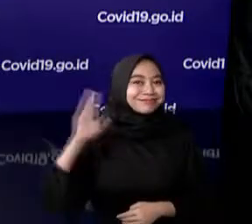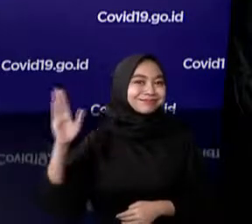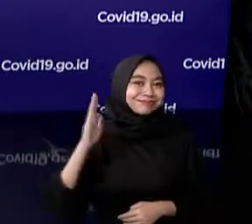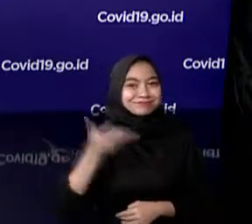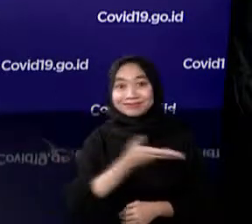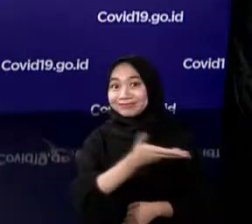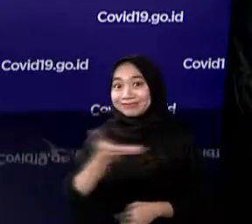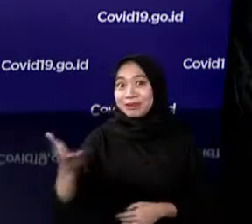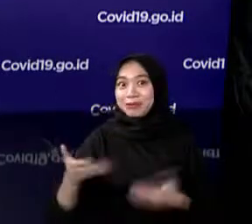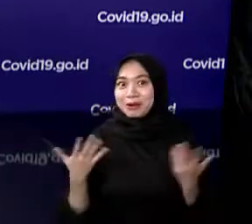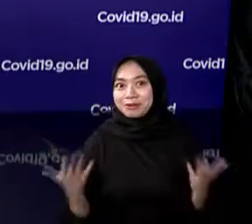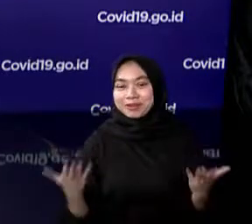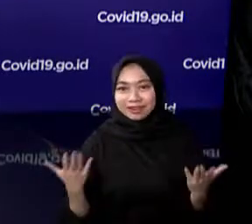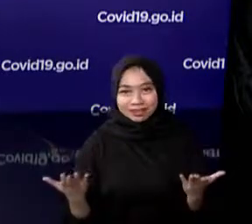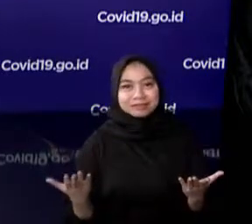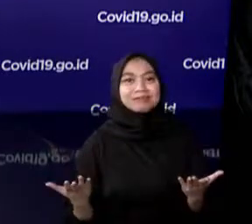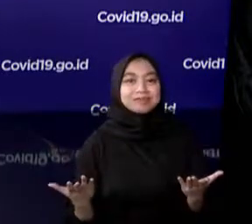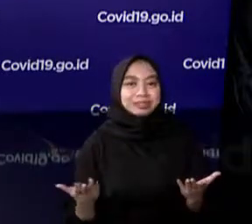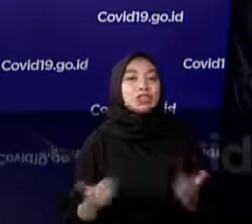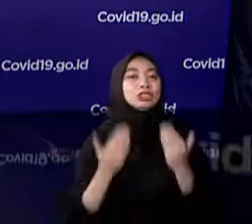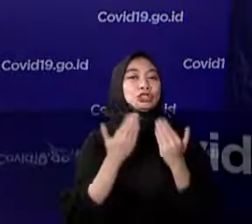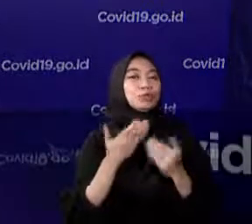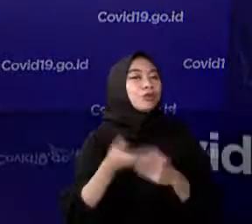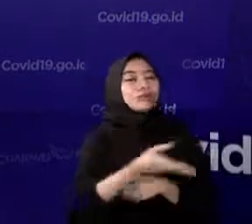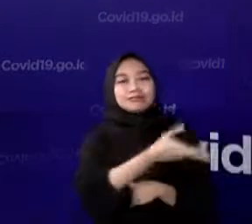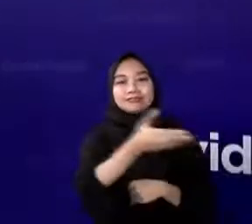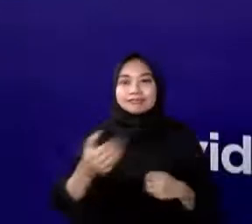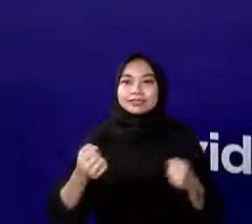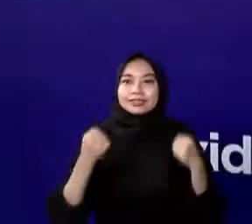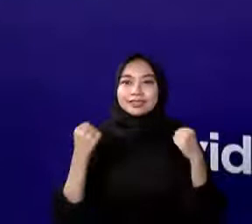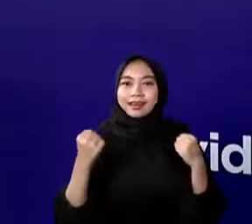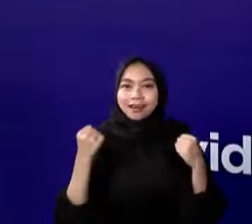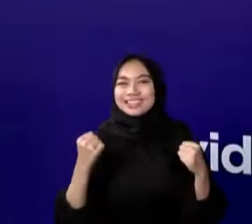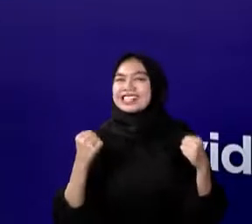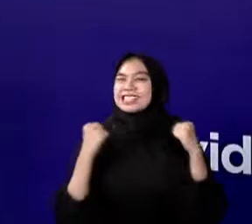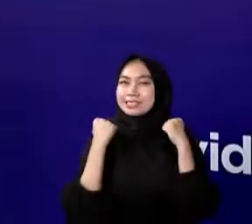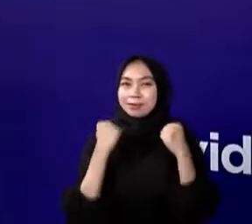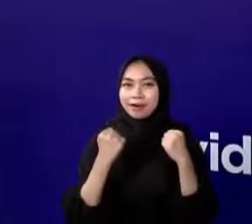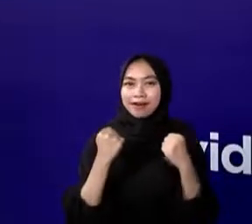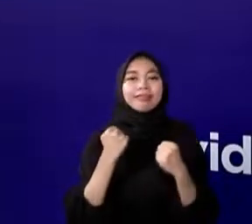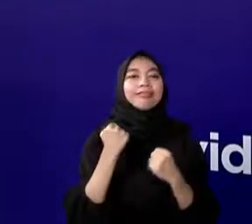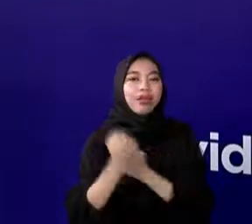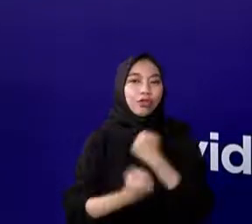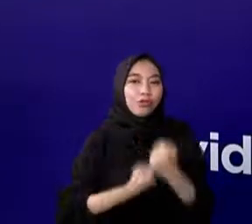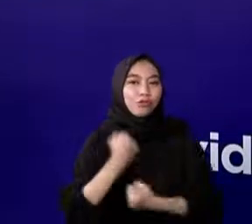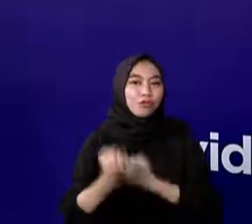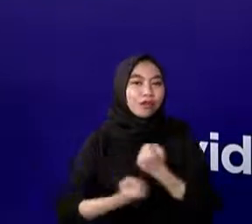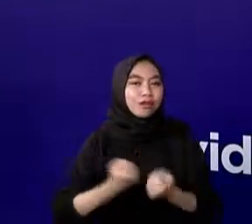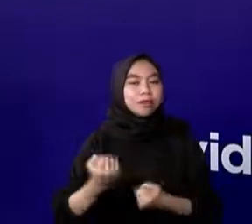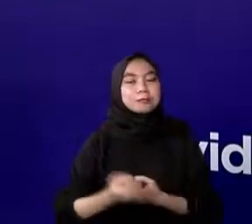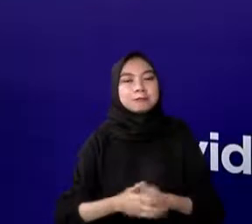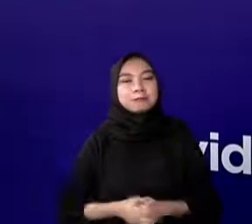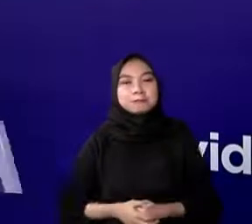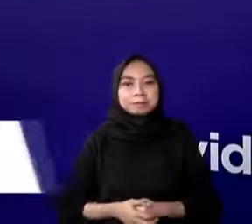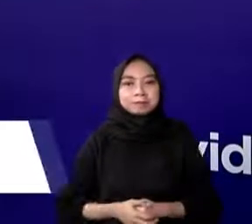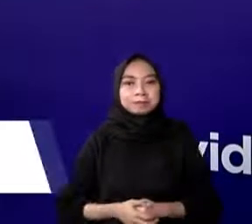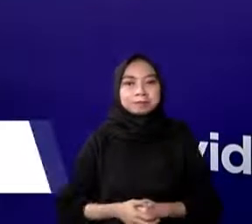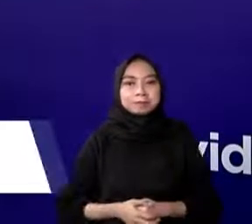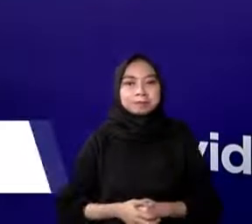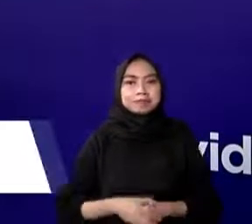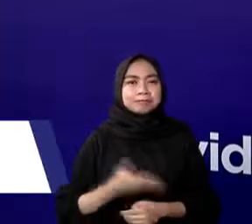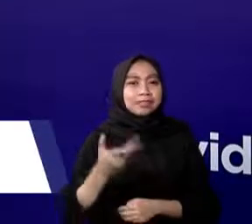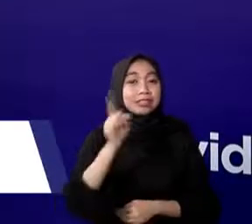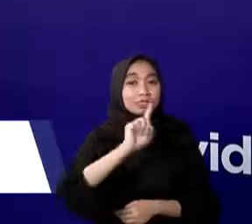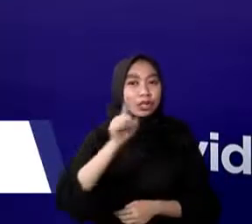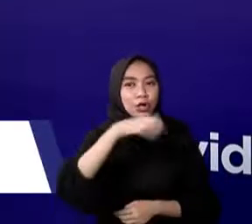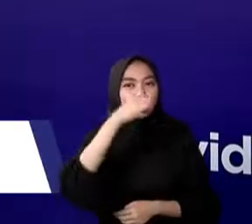Halo pemirsa, apa kabar Anda hari ini? Semoga selalu sehat dan tetap semangat dalam beraktivitas kapanpun dan dimanapun. Jangan lupa